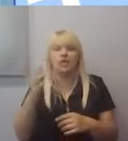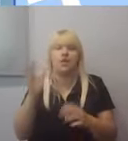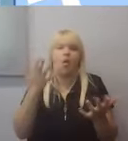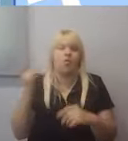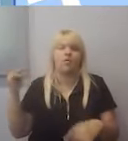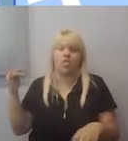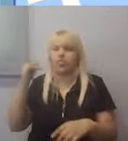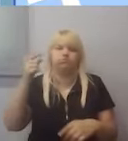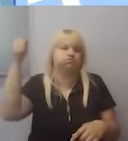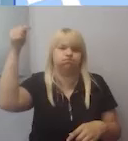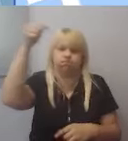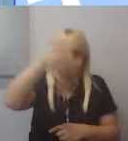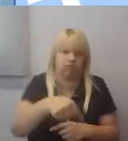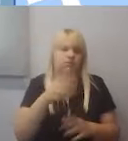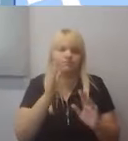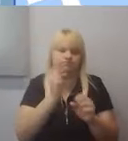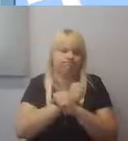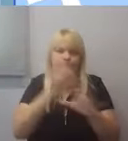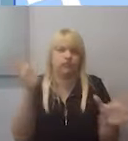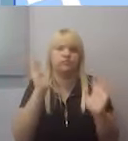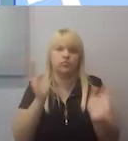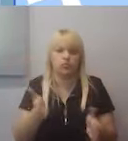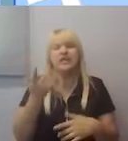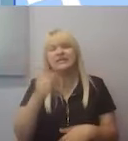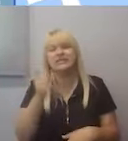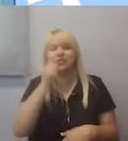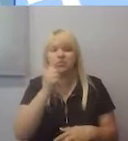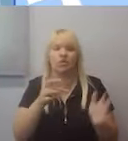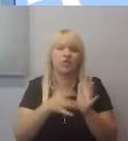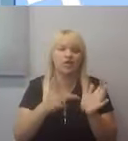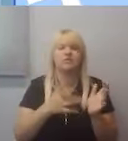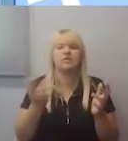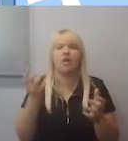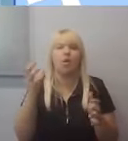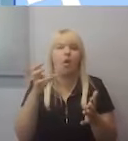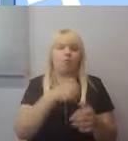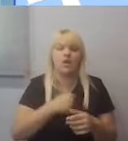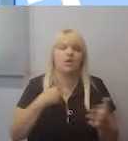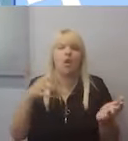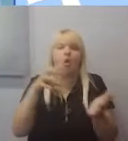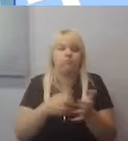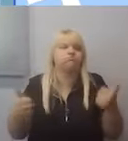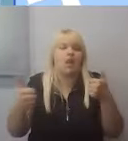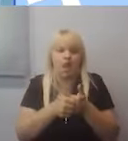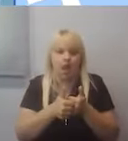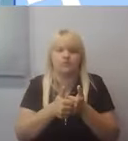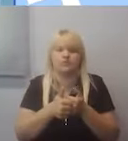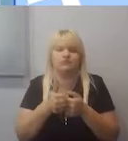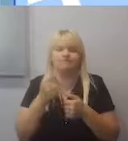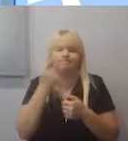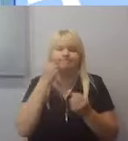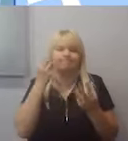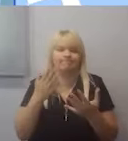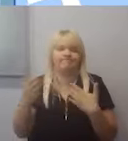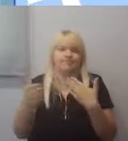arī arī izpratnē nu cik cik bieži tuv atrasties kaut kādai kritiskā infrastruktūra ja tas tas bīstamiem objektiem ja īpaši tādā tādās situācijās tā kā